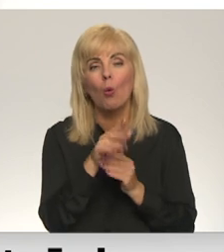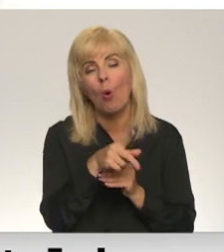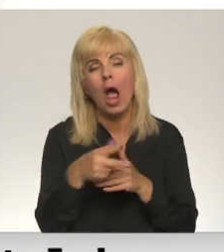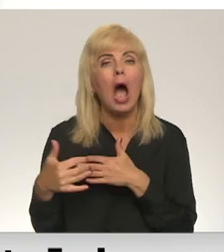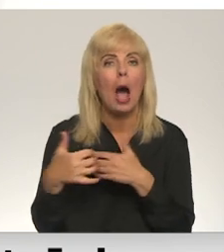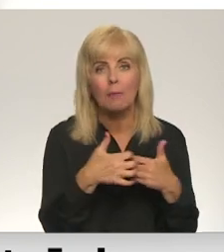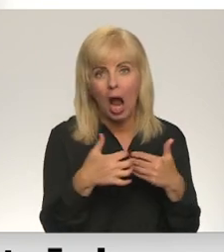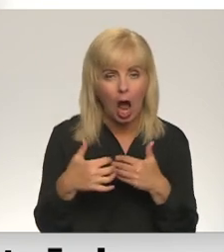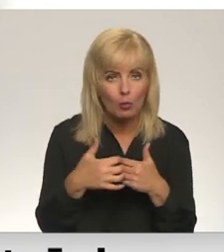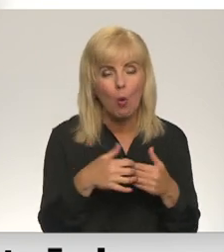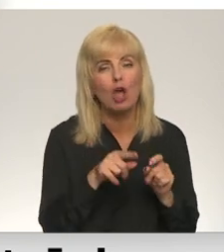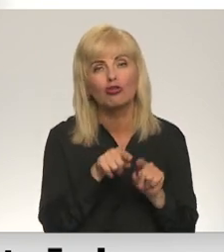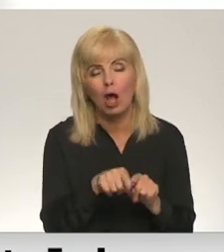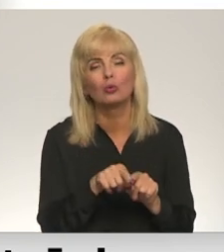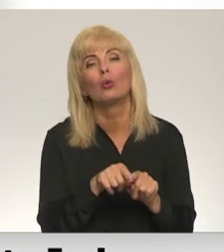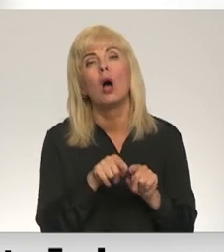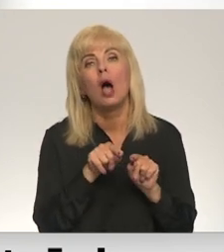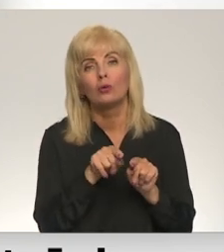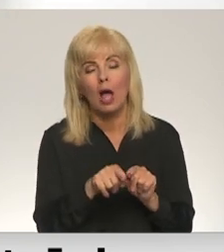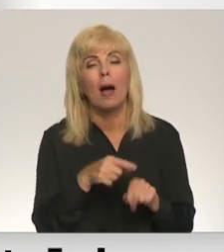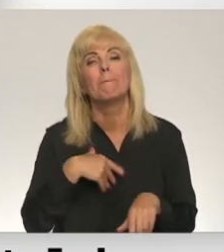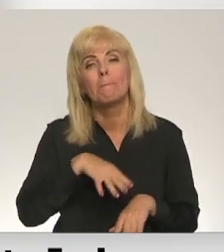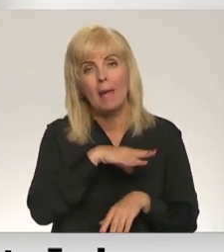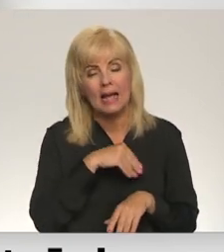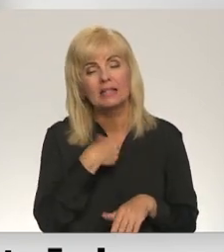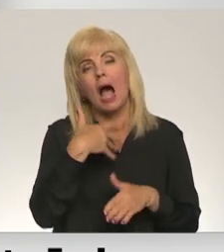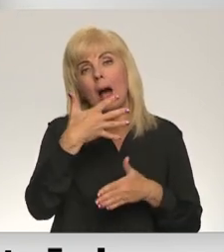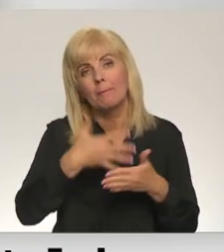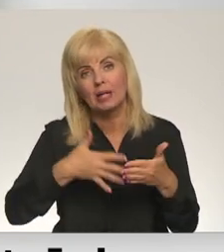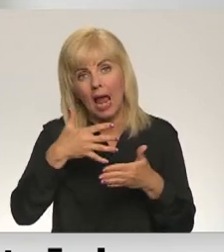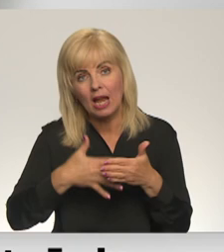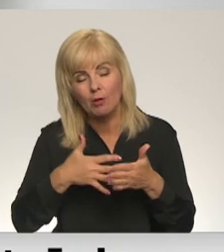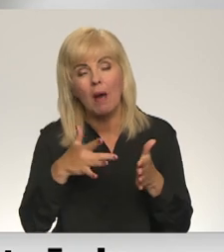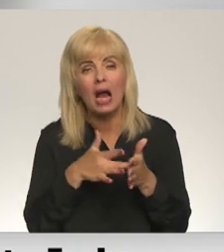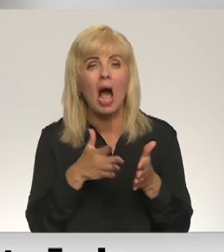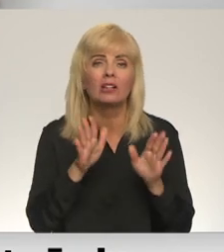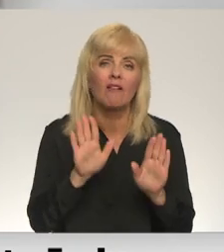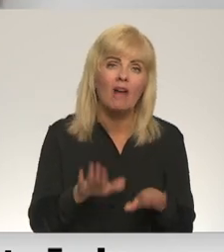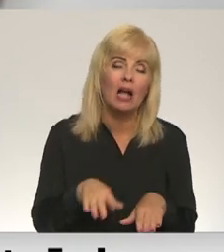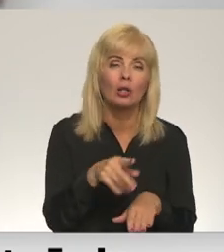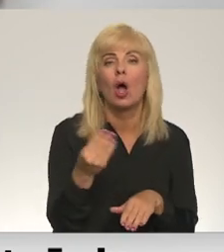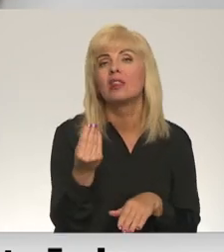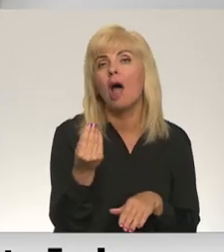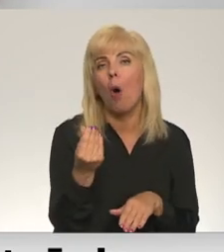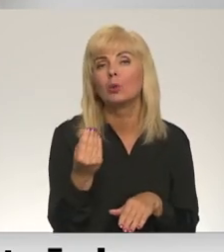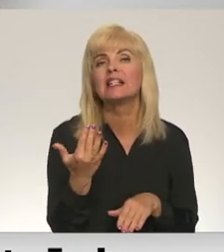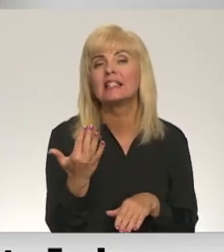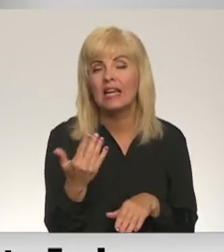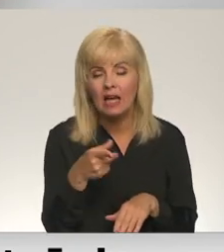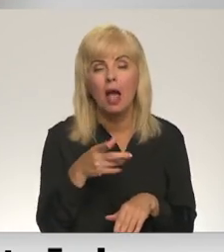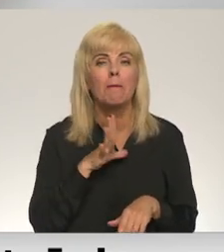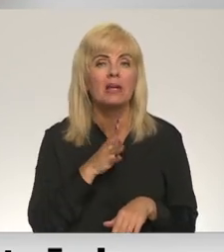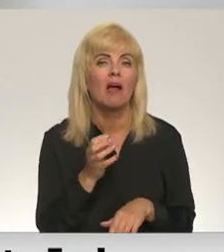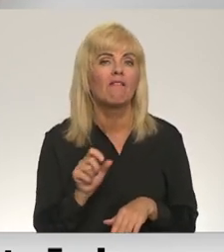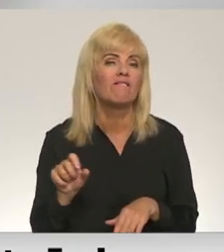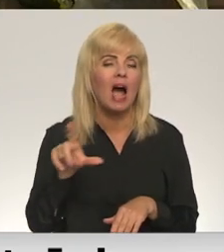apkarošanas pasākumi. Un tad mēs aprēķinājām, kāda varētu būt tā naudas summa, un tie bija